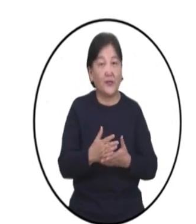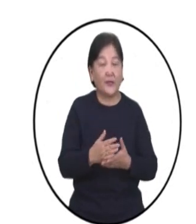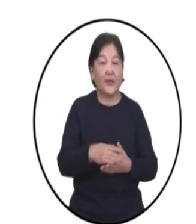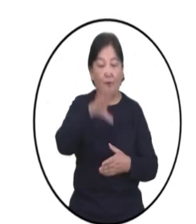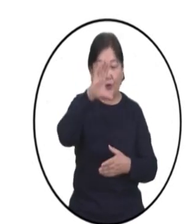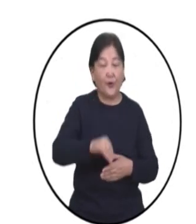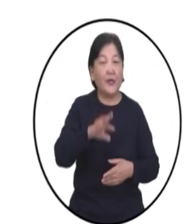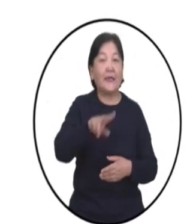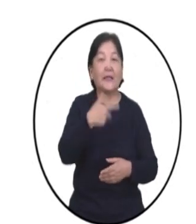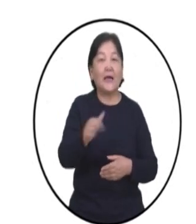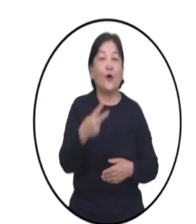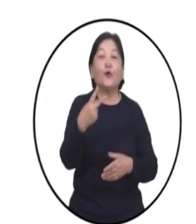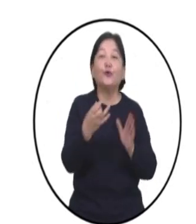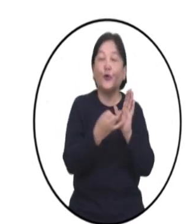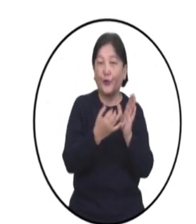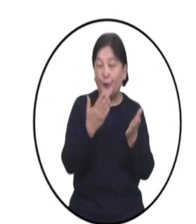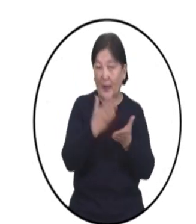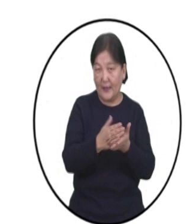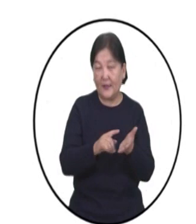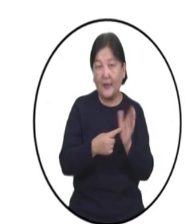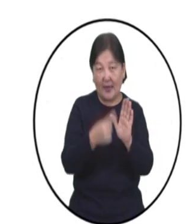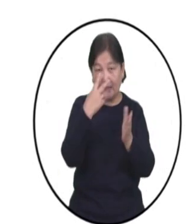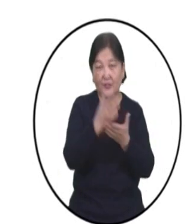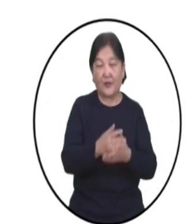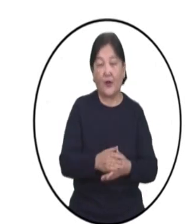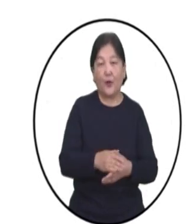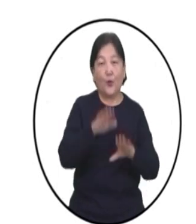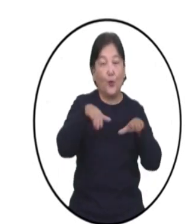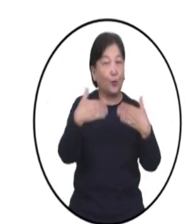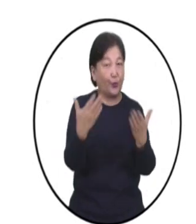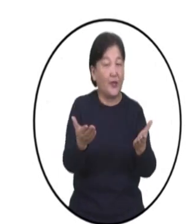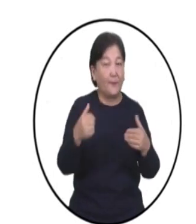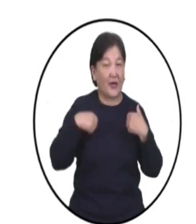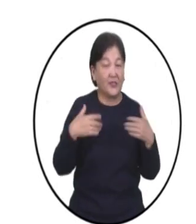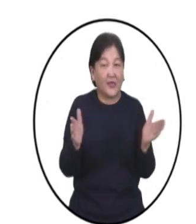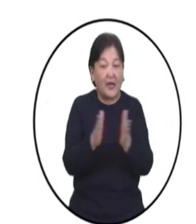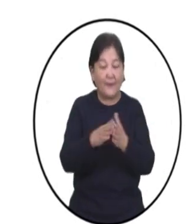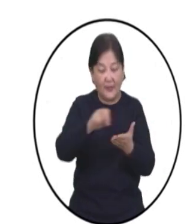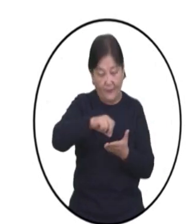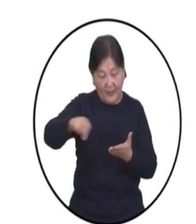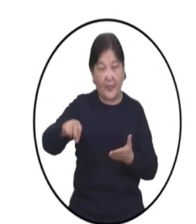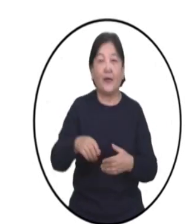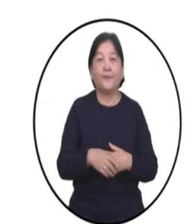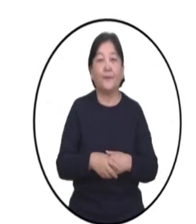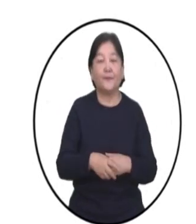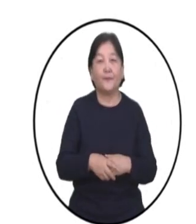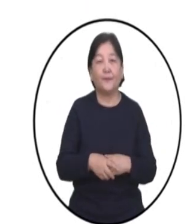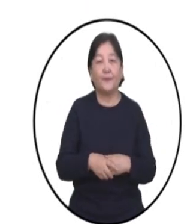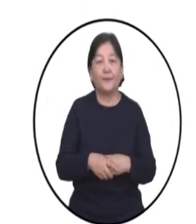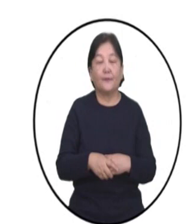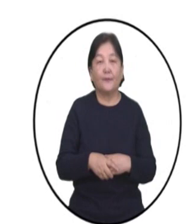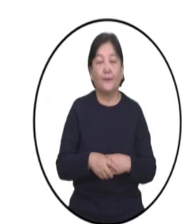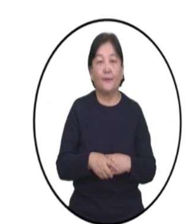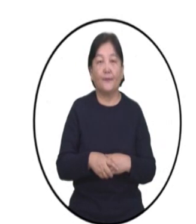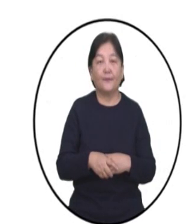утгыг илэрхийлж байгаа нь та бүхэнд харагдаж байна. За, сурагчдаа дагаад тэмдэглэл хөтлөөд яваарай. За,